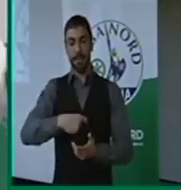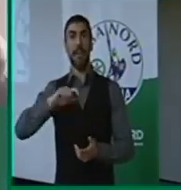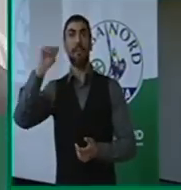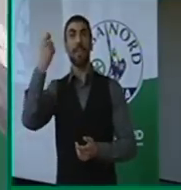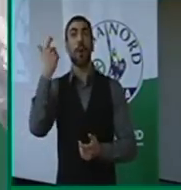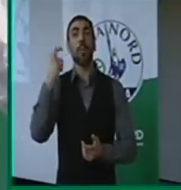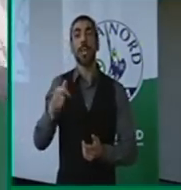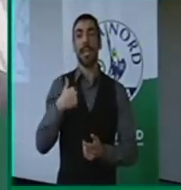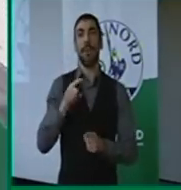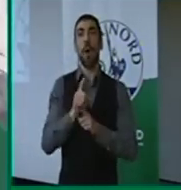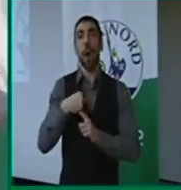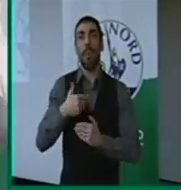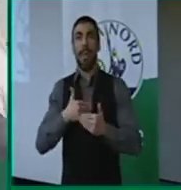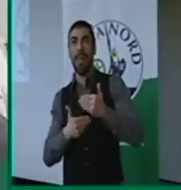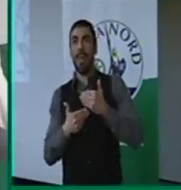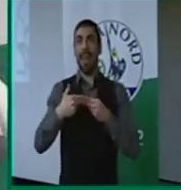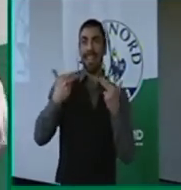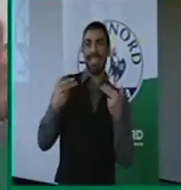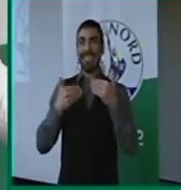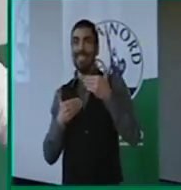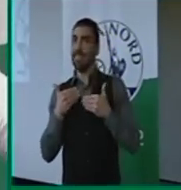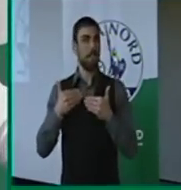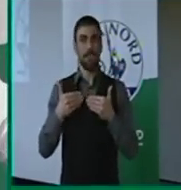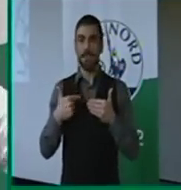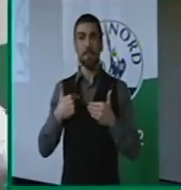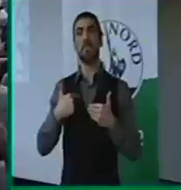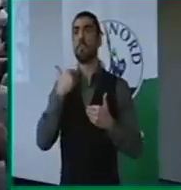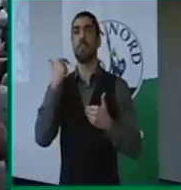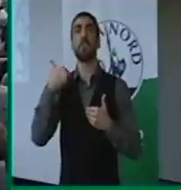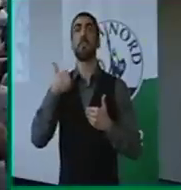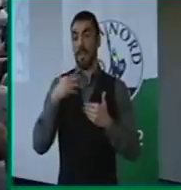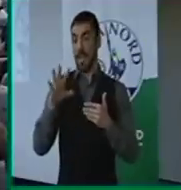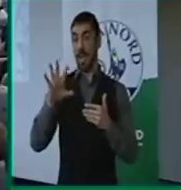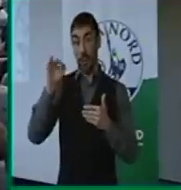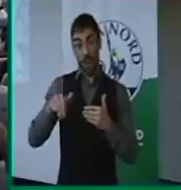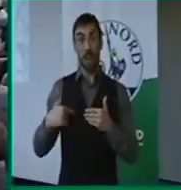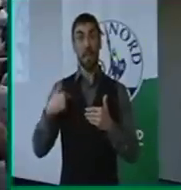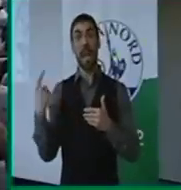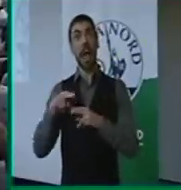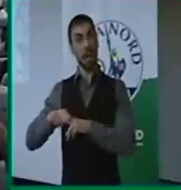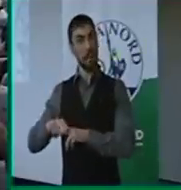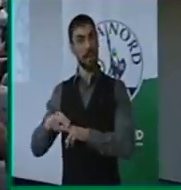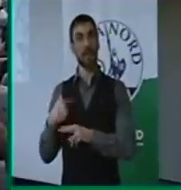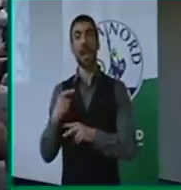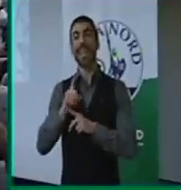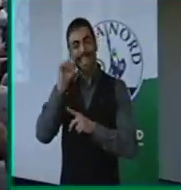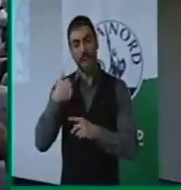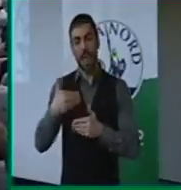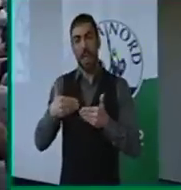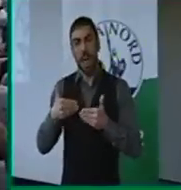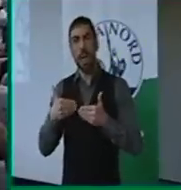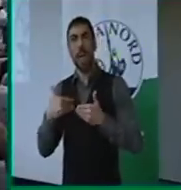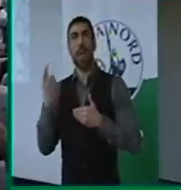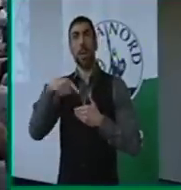perché invece di arretrare di arretrare di arretrare decise sai cosa c'è siamo rimasti in 50.000 se andiamo avanti ad arretrare